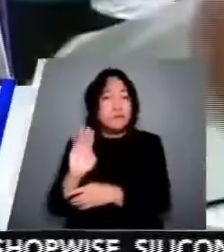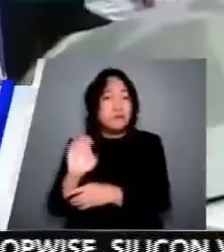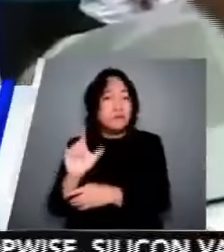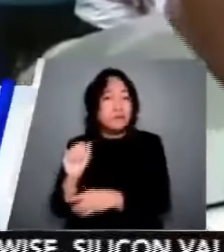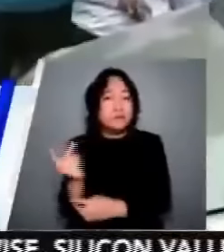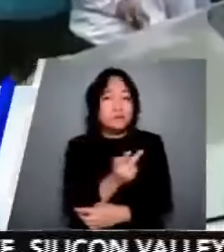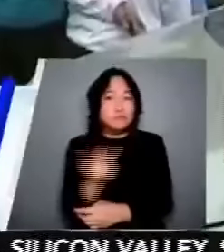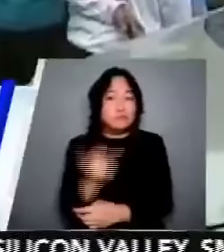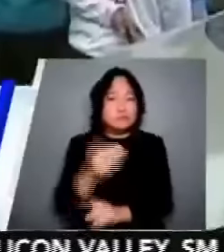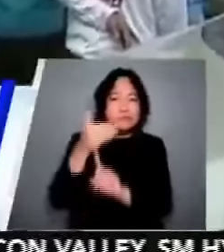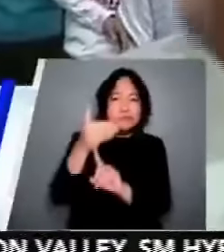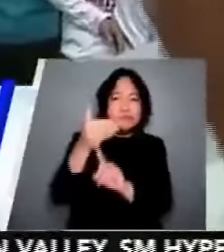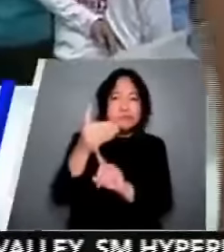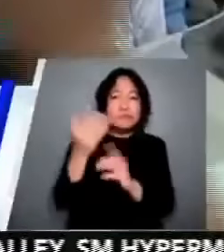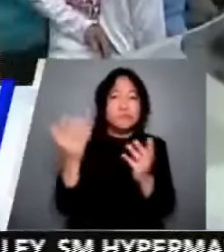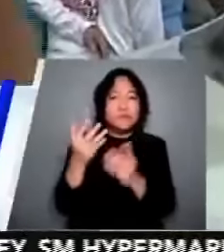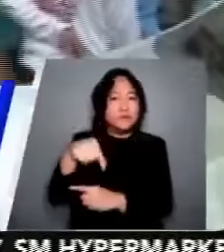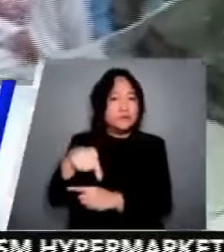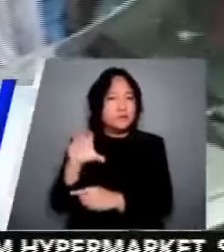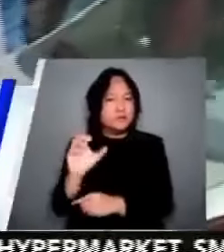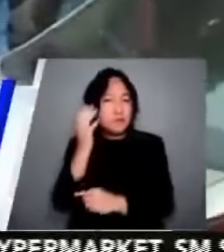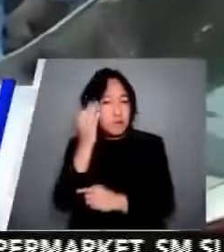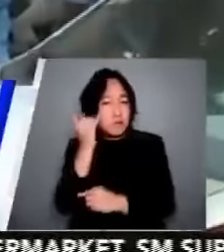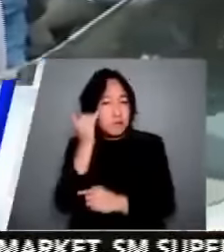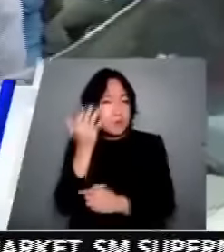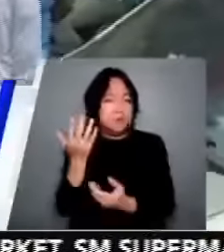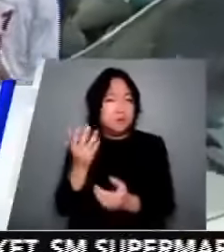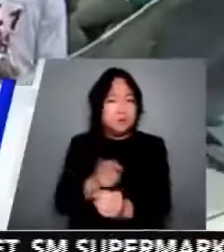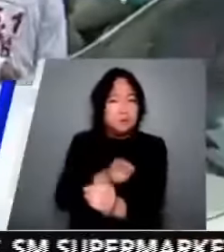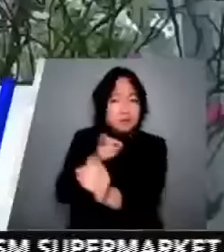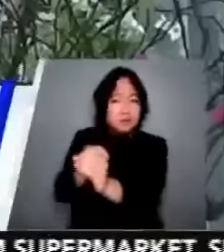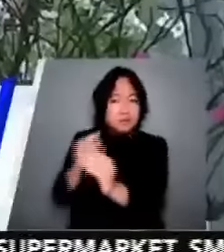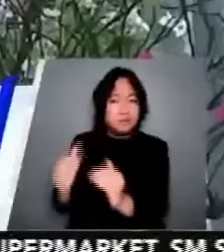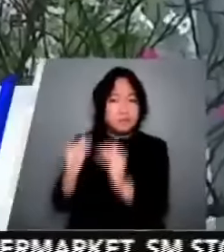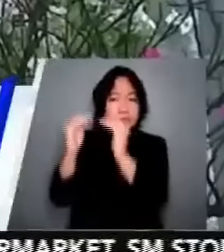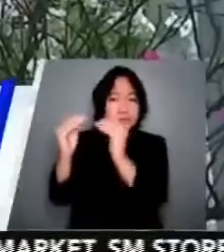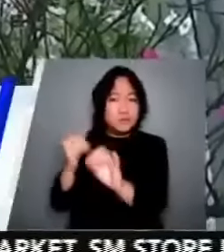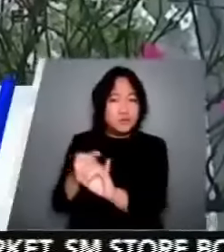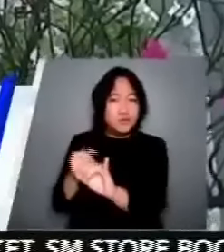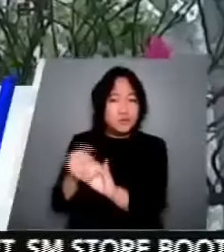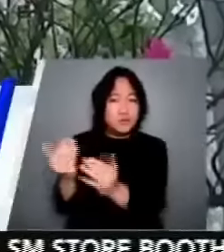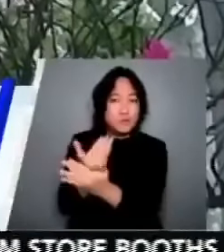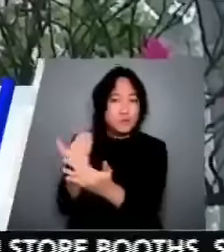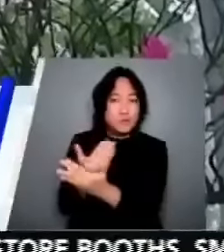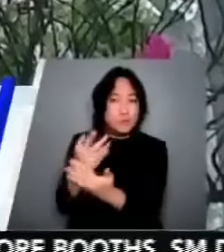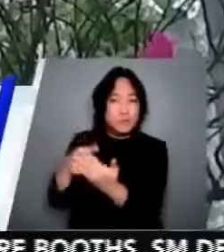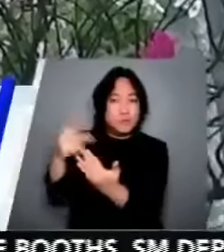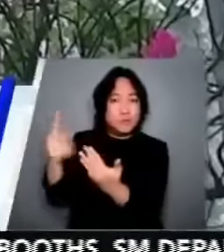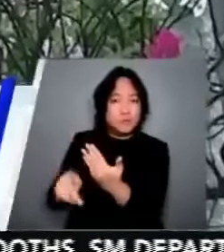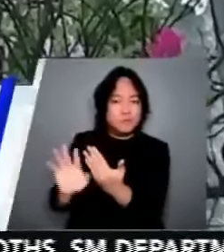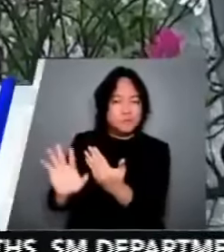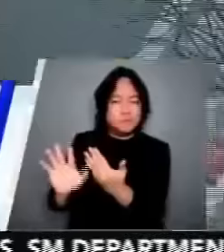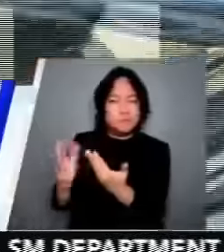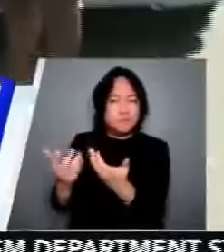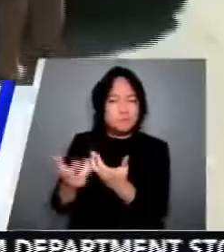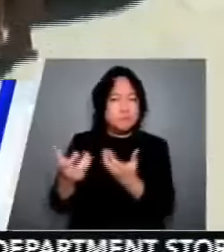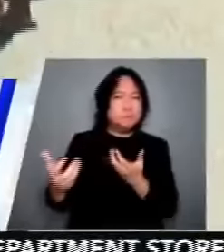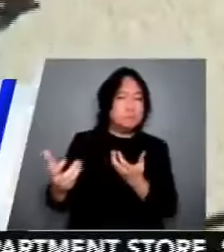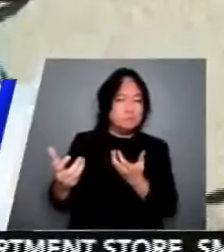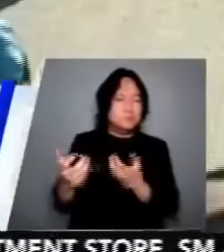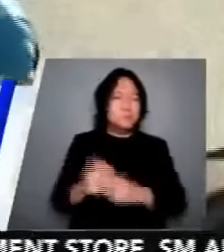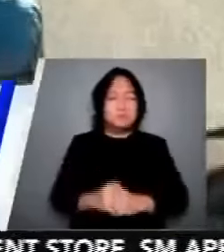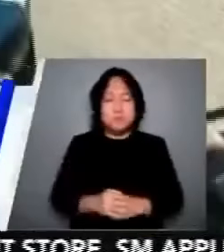Pagpapakita yan ang pagkontra sa consolidation na bahagi ng PUV Modernization Program. Pansamantalang nag-traffic sa northbound lane ng East Avenue.